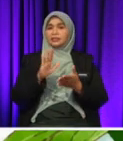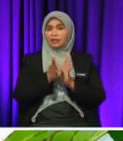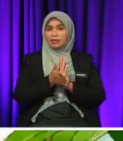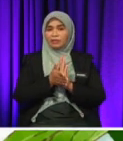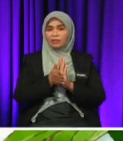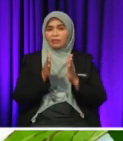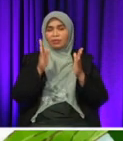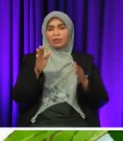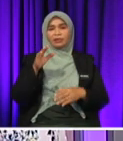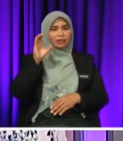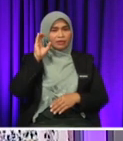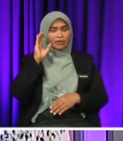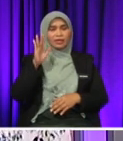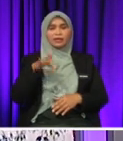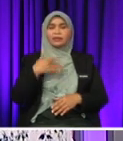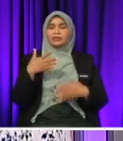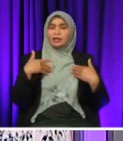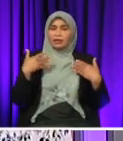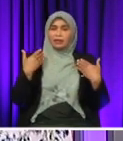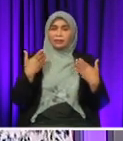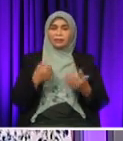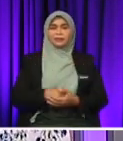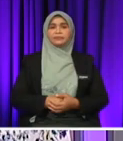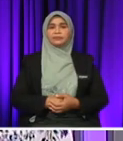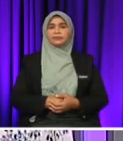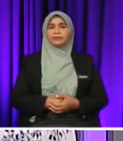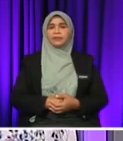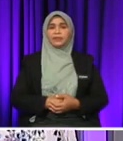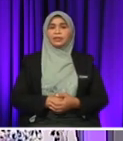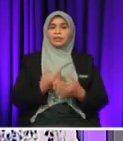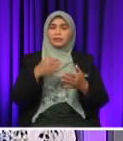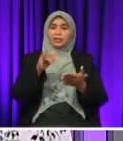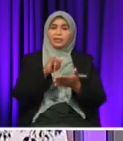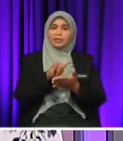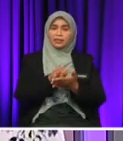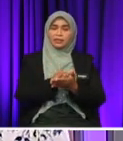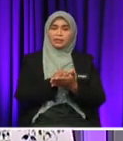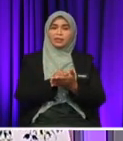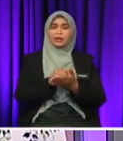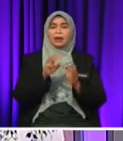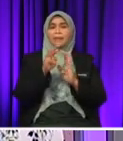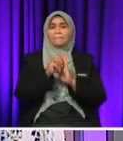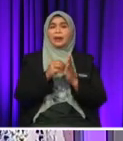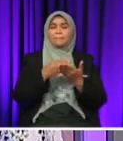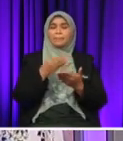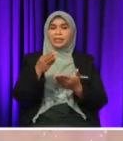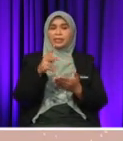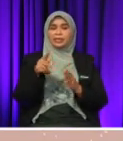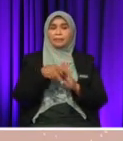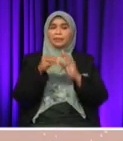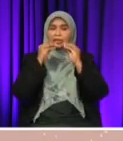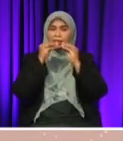daripada saja yang dihasilkan oleh pengarang yang hebat kemudian fungsi saja ialah memberikan pengajaran